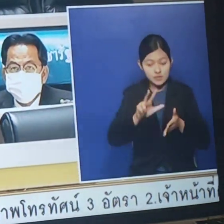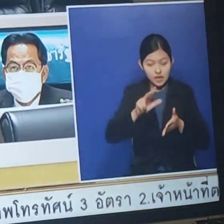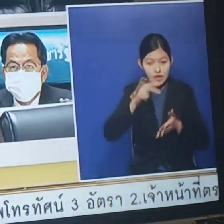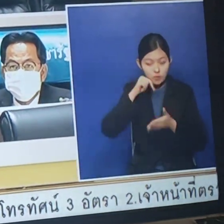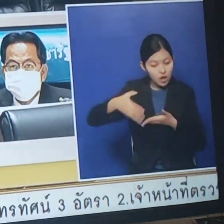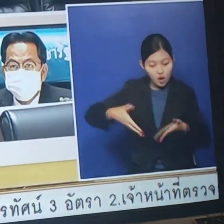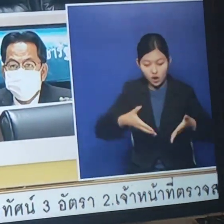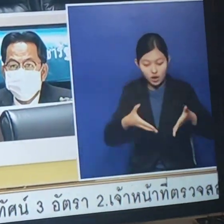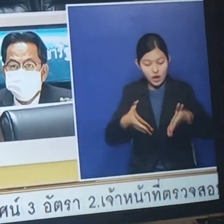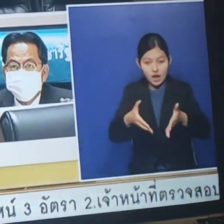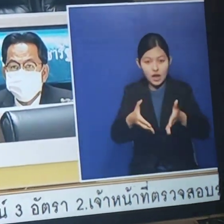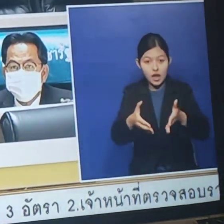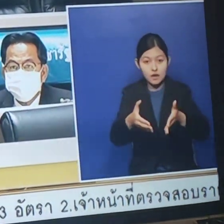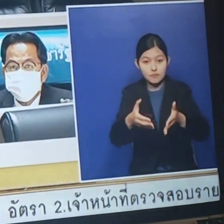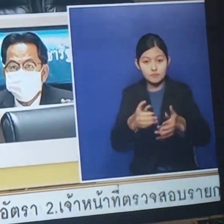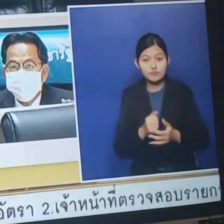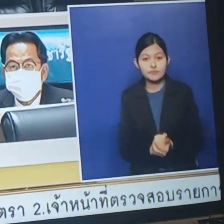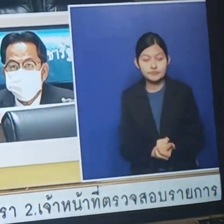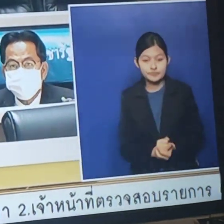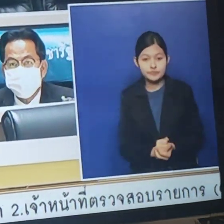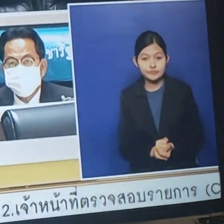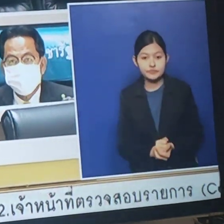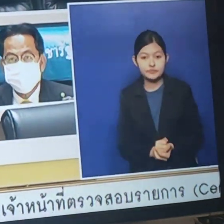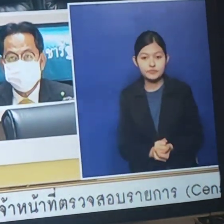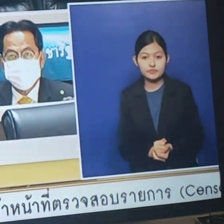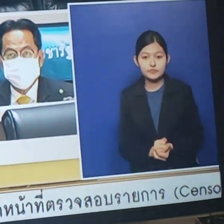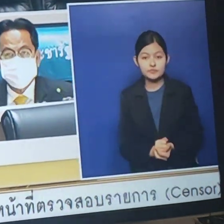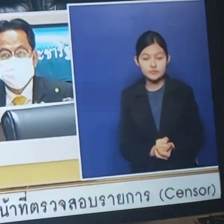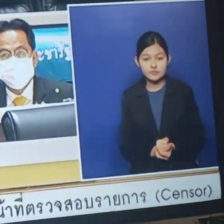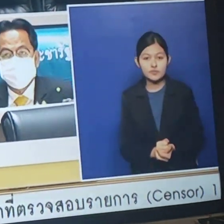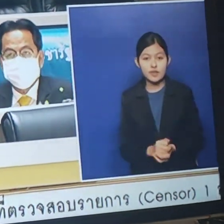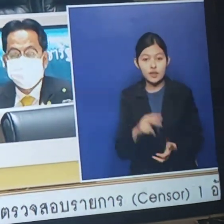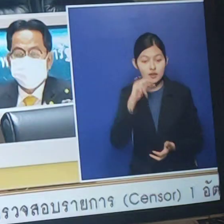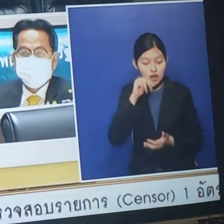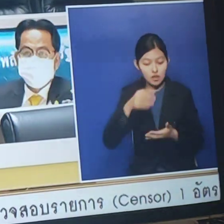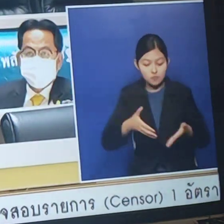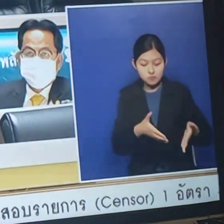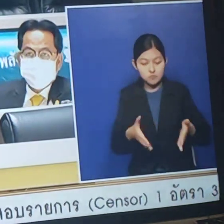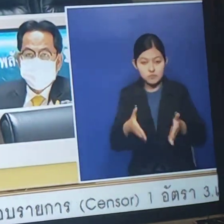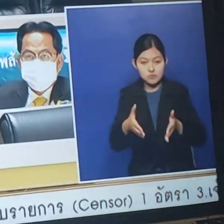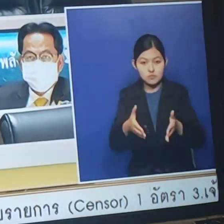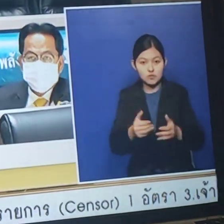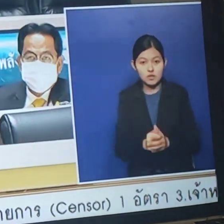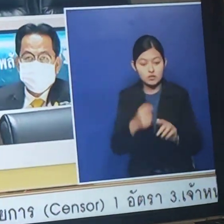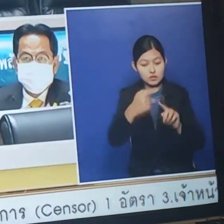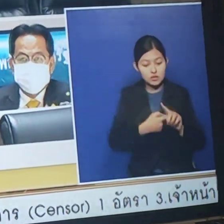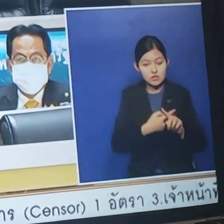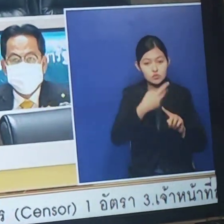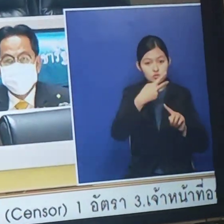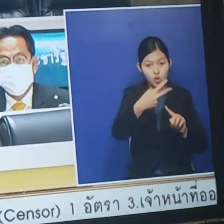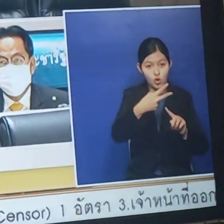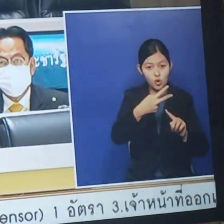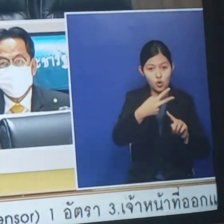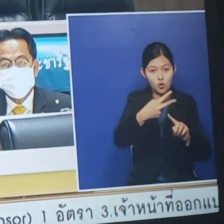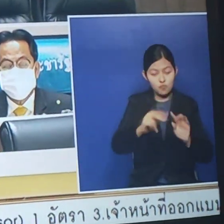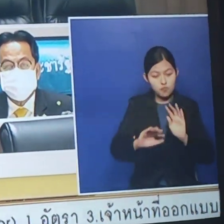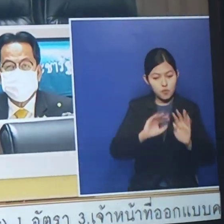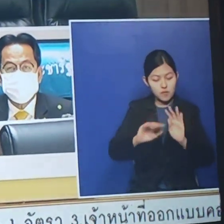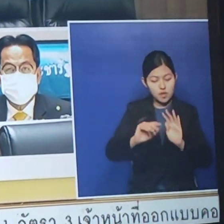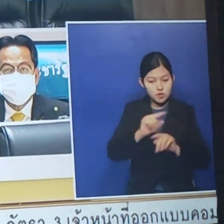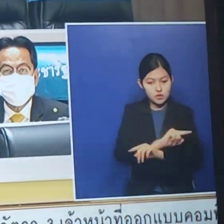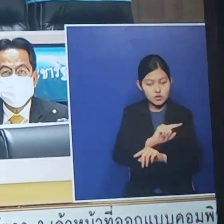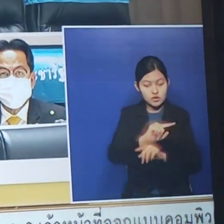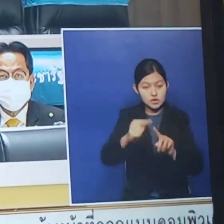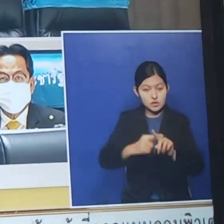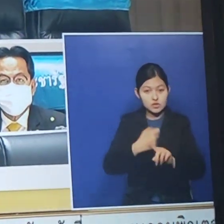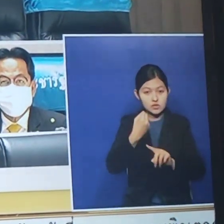านุชิตและคลองประเวศบุรีรมย์ซึ่งทำให้มีน้ำใช้ประมาณเดือนกุมภาพันธ์ประมาณไม่เกินวันที่15